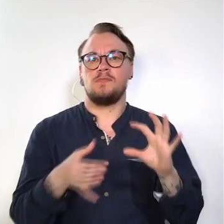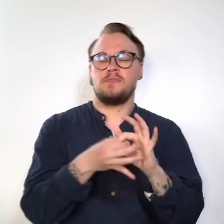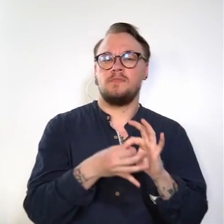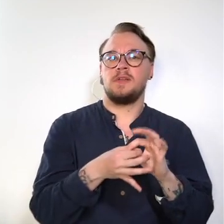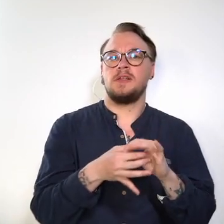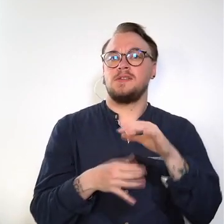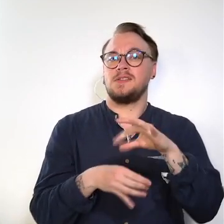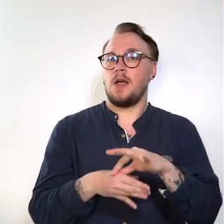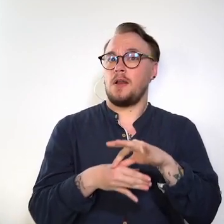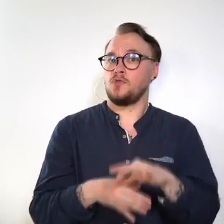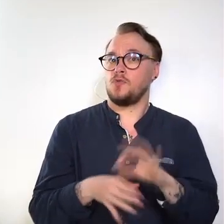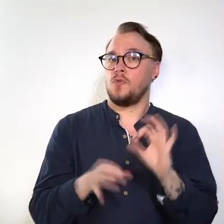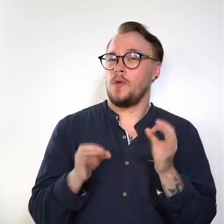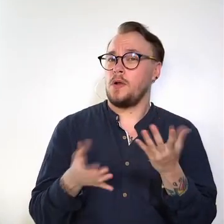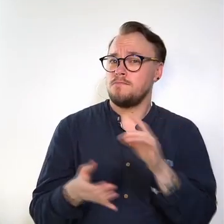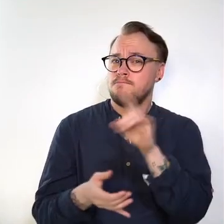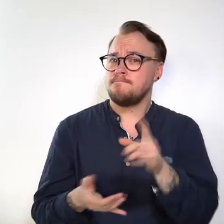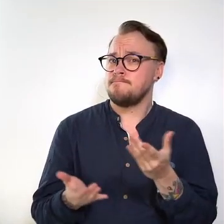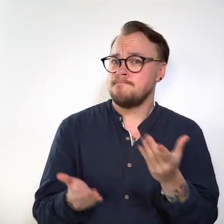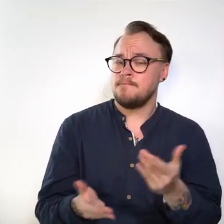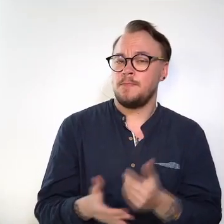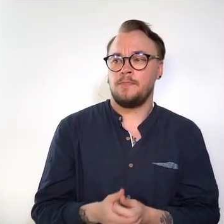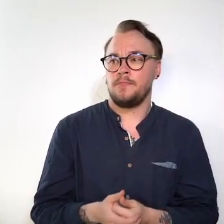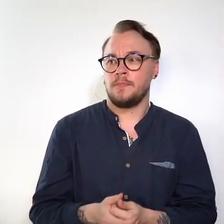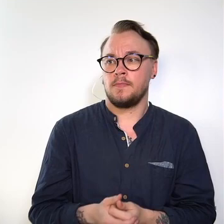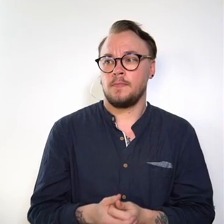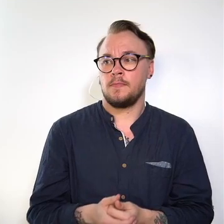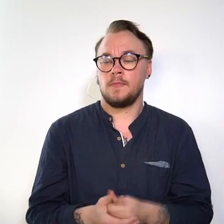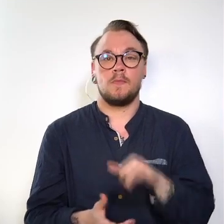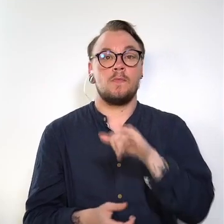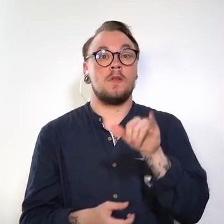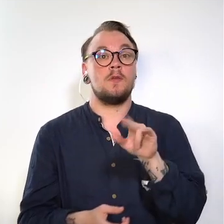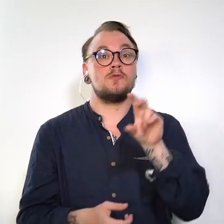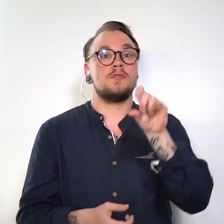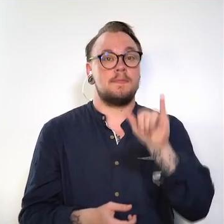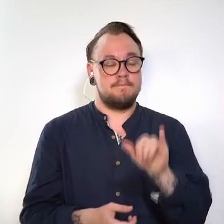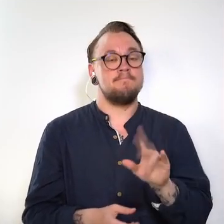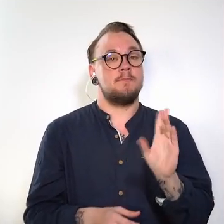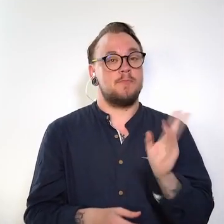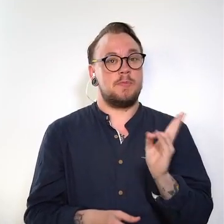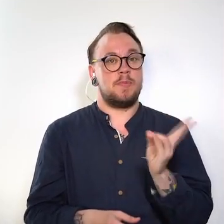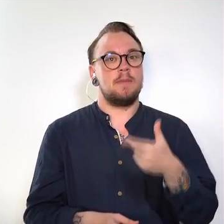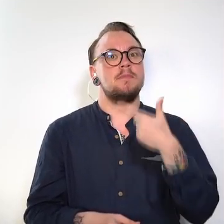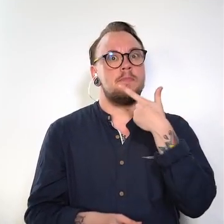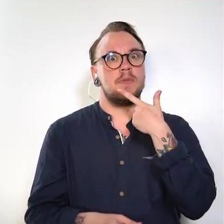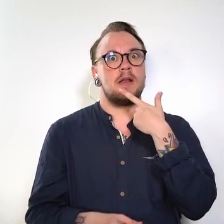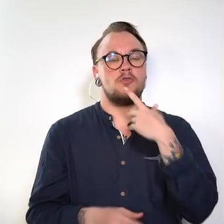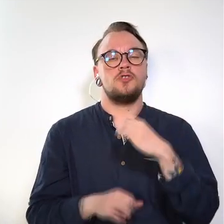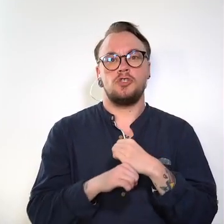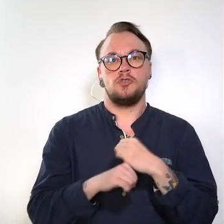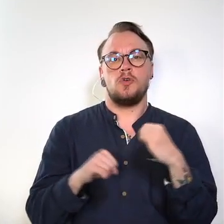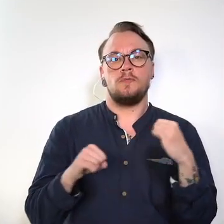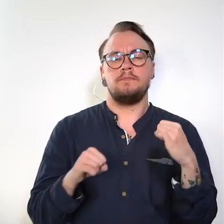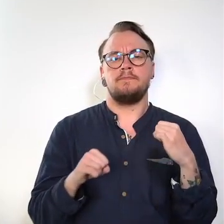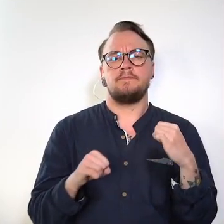tällä kertaa aloitan, niin kyllä. Ole hyvä. Pelko oli suuri, siis nimenomaan niin kuin oikeastaan SETAn toiminnassa niin kuin